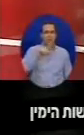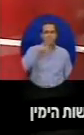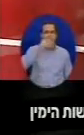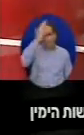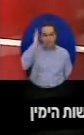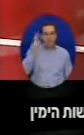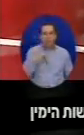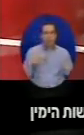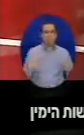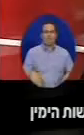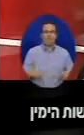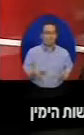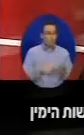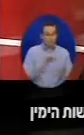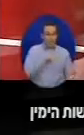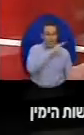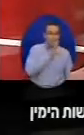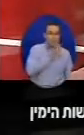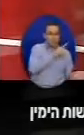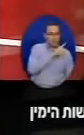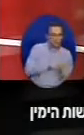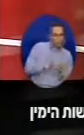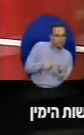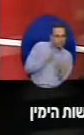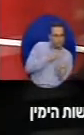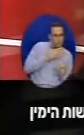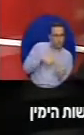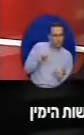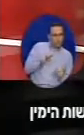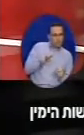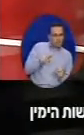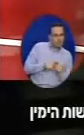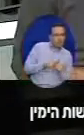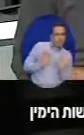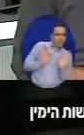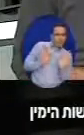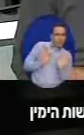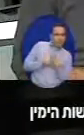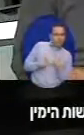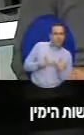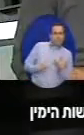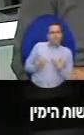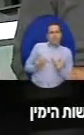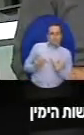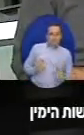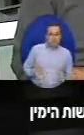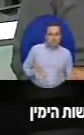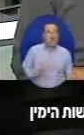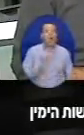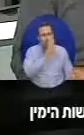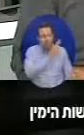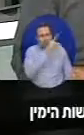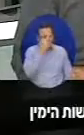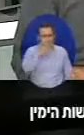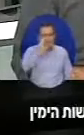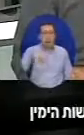מבחירות. אולי נתניהו בעצם גם משחק על התפר הזה ורוצה לקפל אותם. נכון, אבל אני חושב שגם הוא מבין שגם